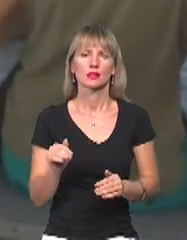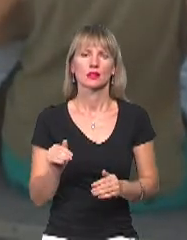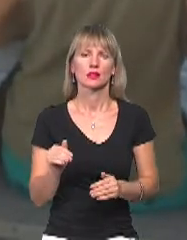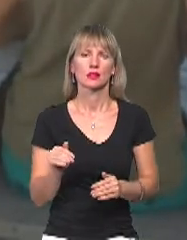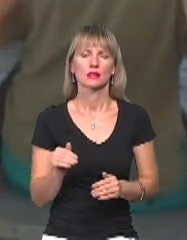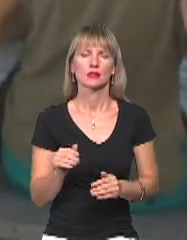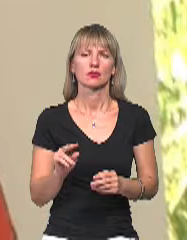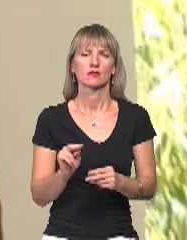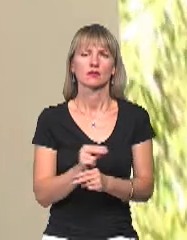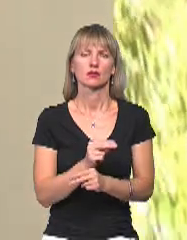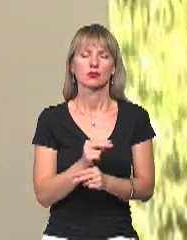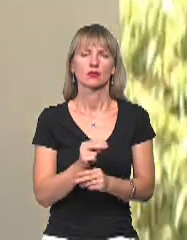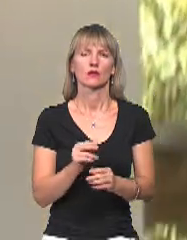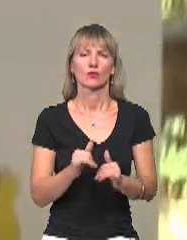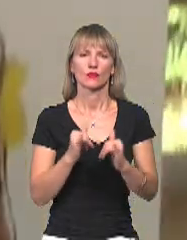форми виховання збільшується.